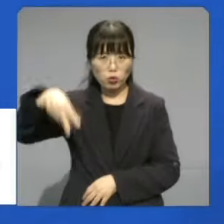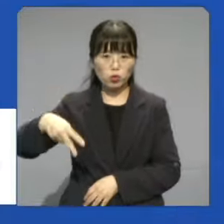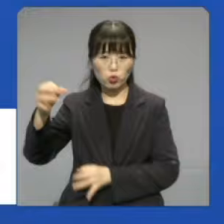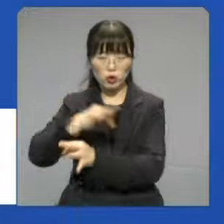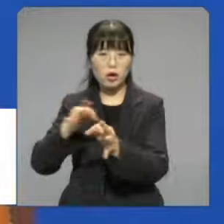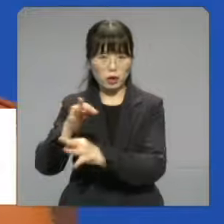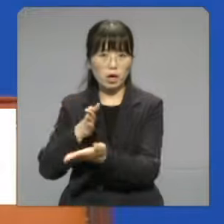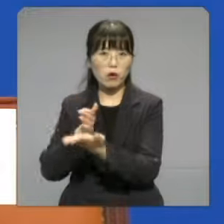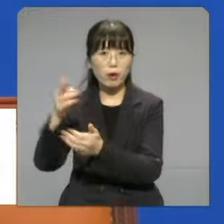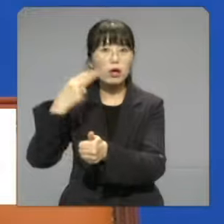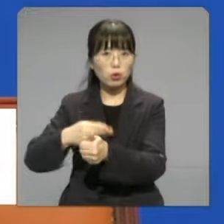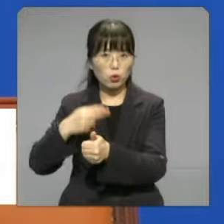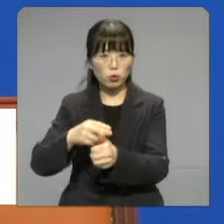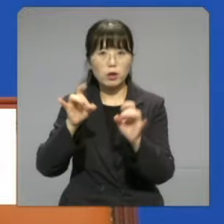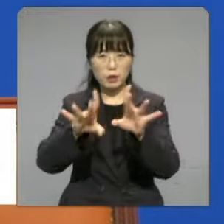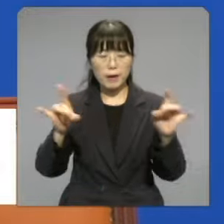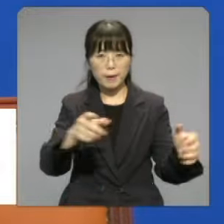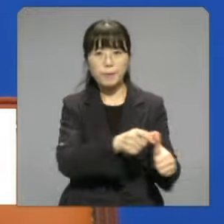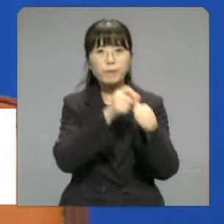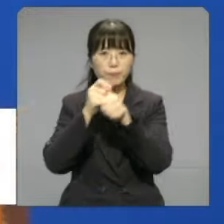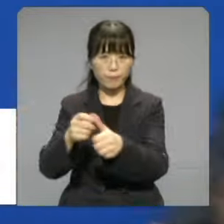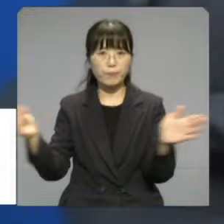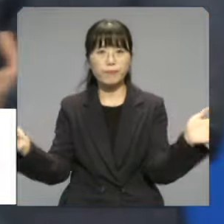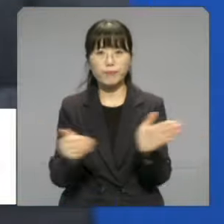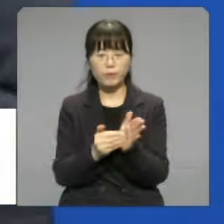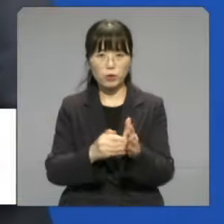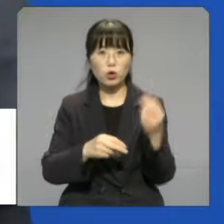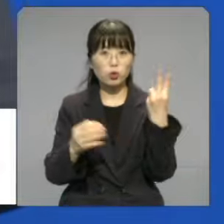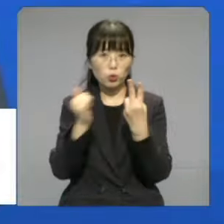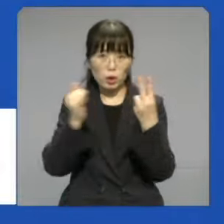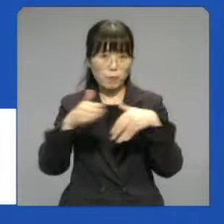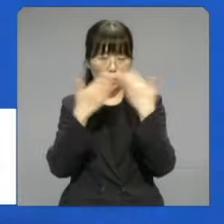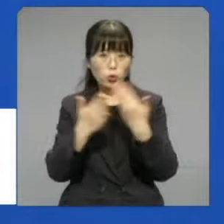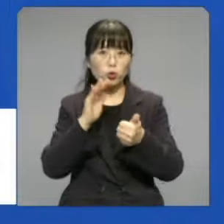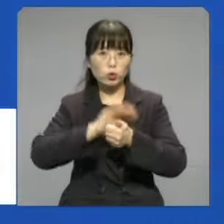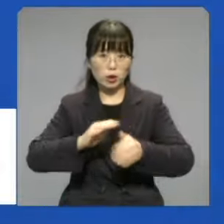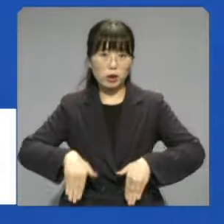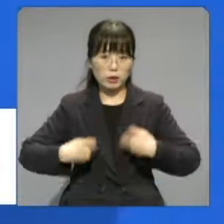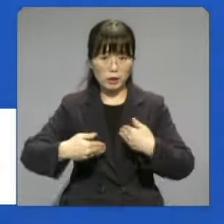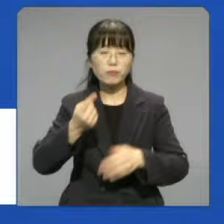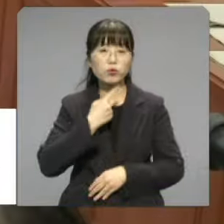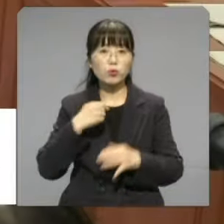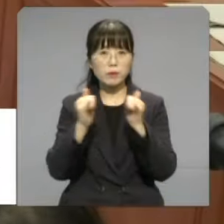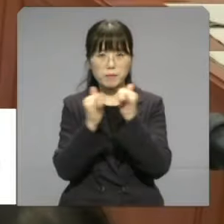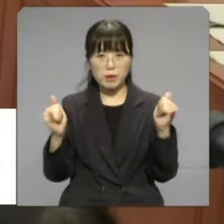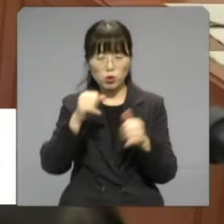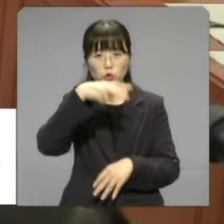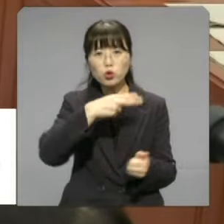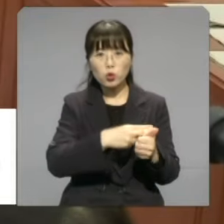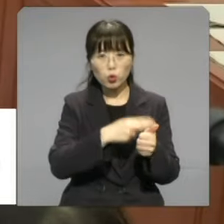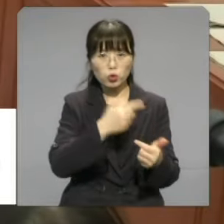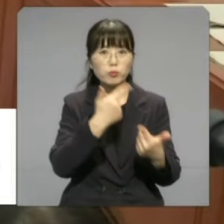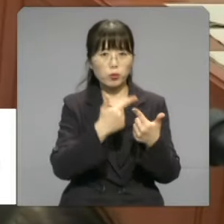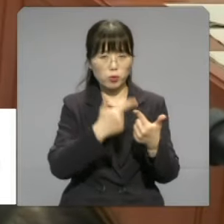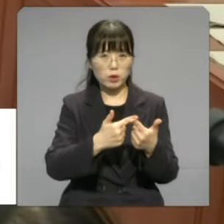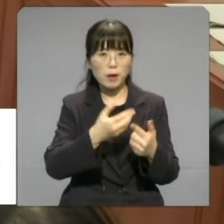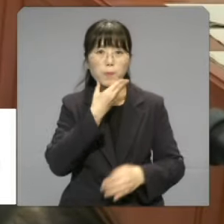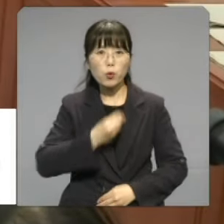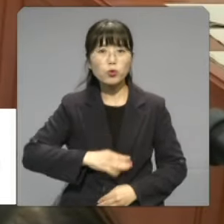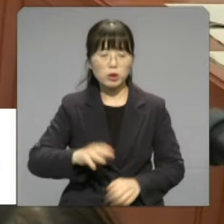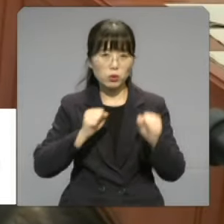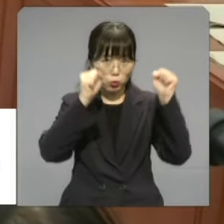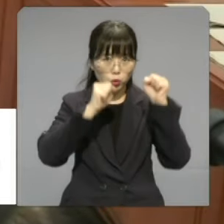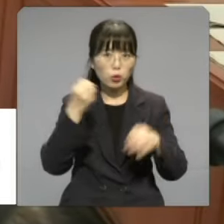경영학과 교수를 각각 발탁했습니다. 두 사람은 모두 영남 출신 인물들로 유 교수는 부산에서